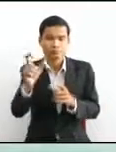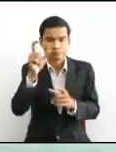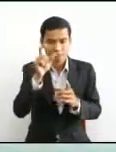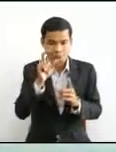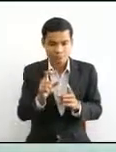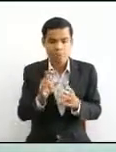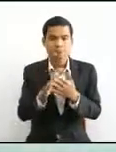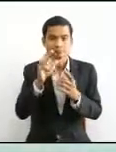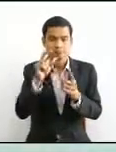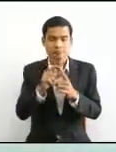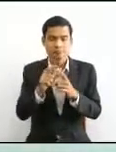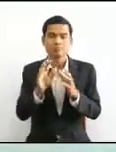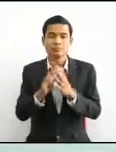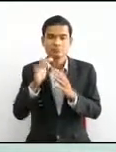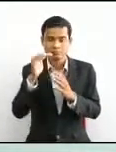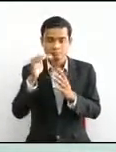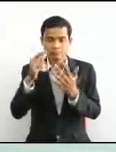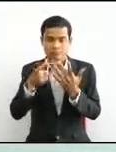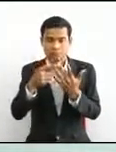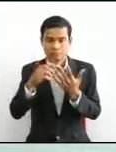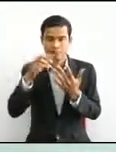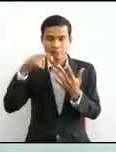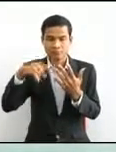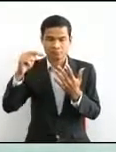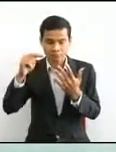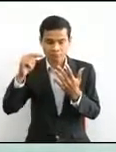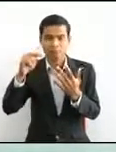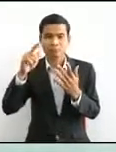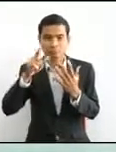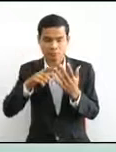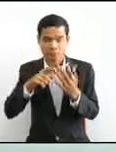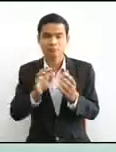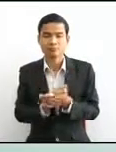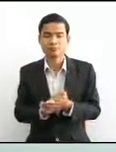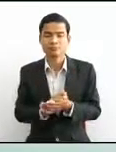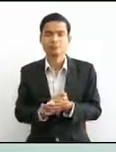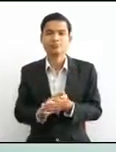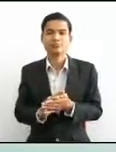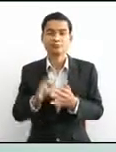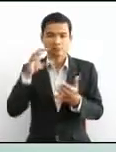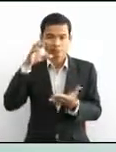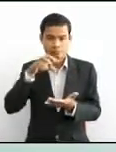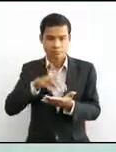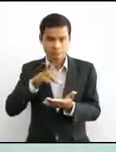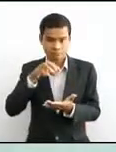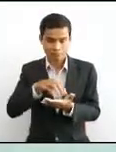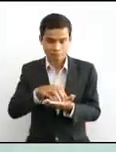ná. Ta, triêng khuôn chăm sẽ đáp. Đáp ưu tên ná. Tê krong phnom